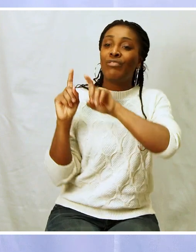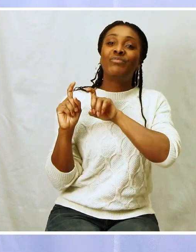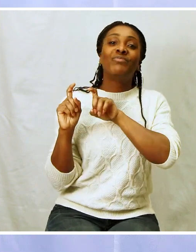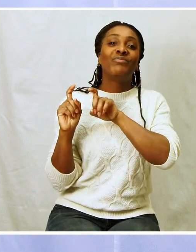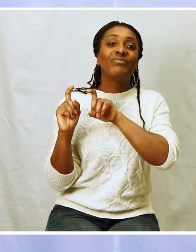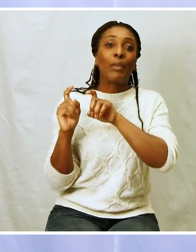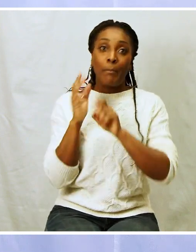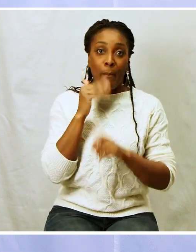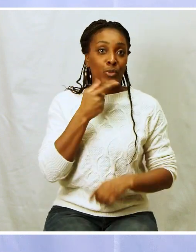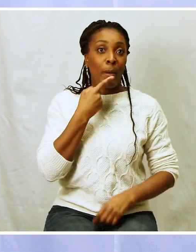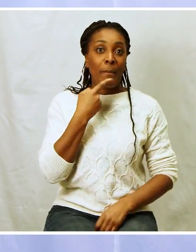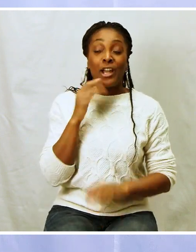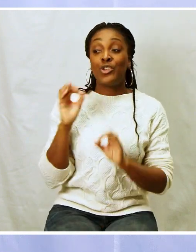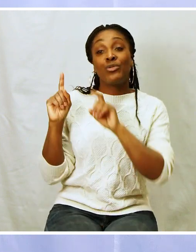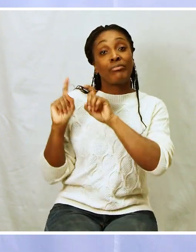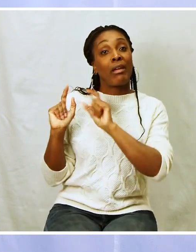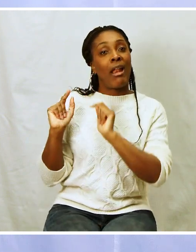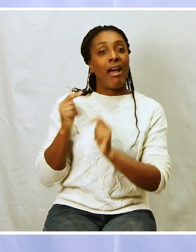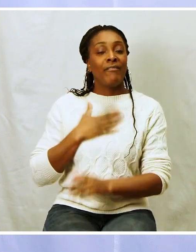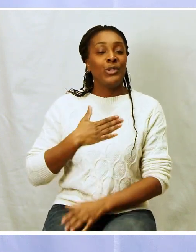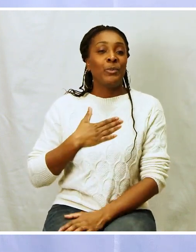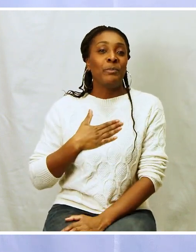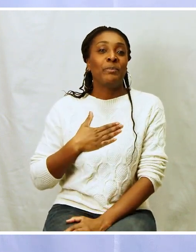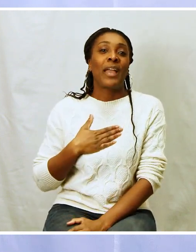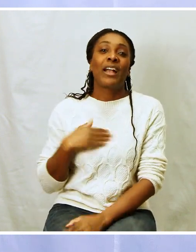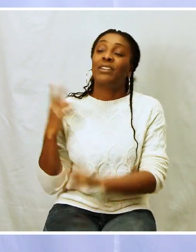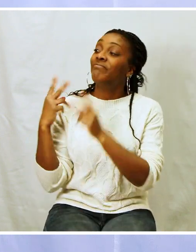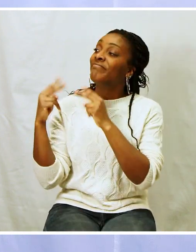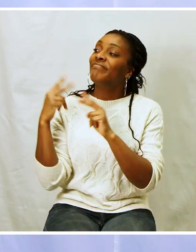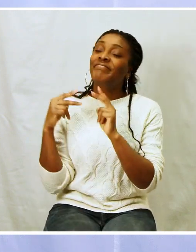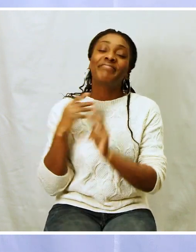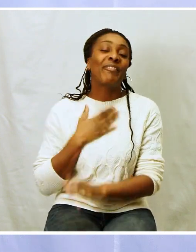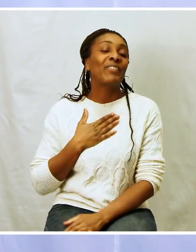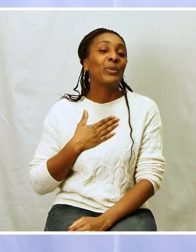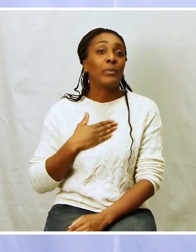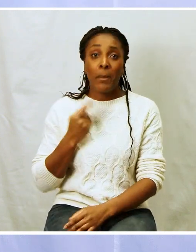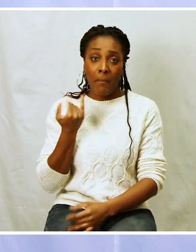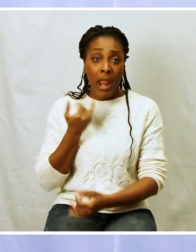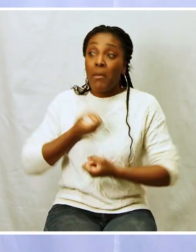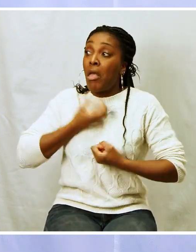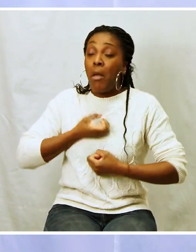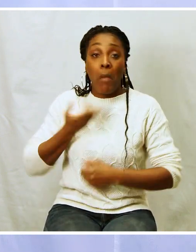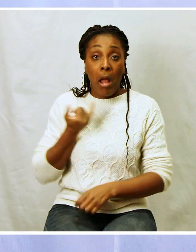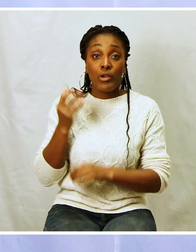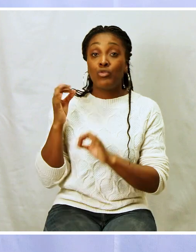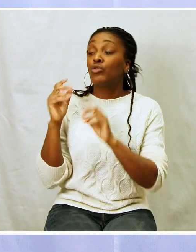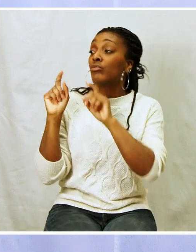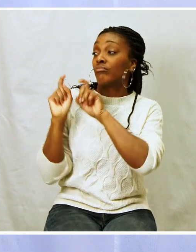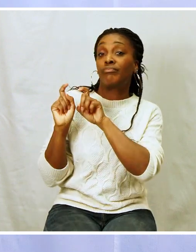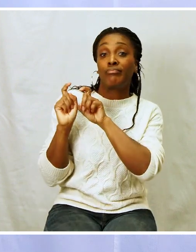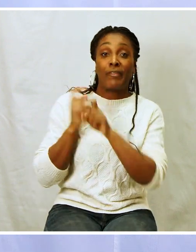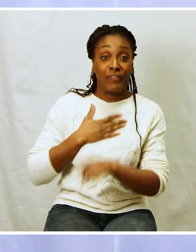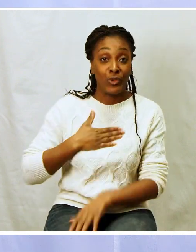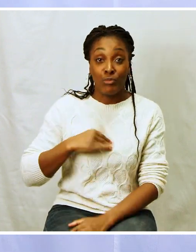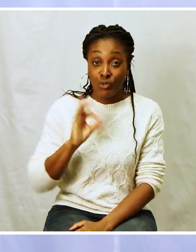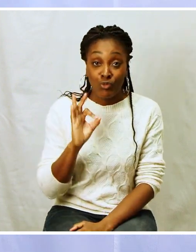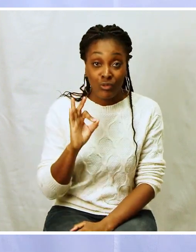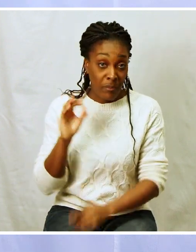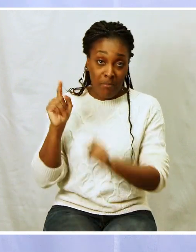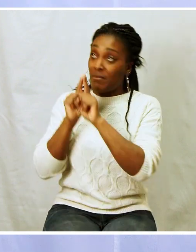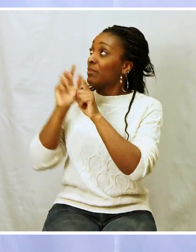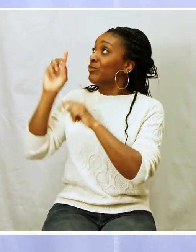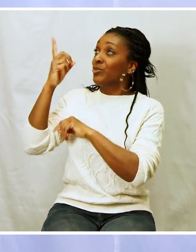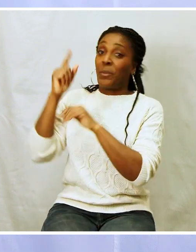côté de quelqu'un, et juste sa présence nous fortifie, et c'est ce que Dieu veut faire avec nous. Et dans cet échange, la Bible dit quoi? Eh